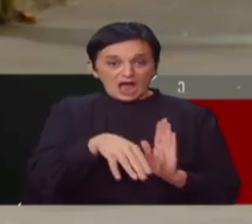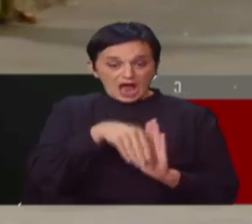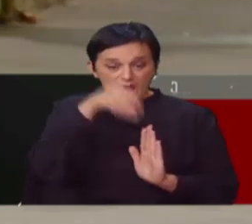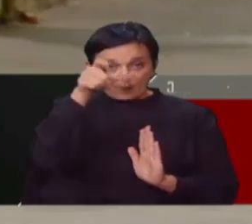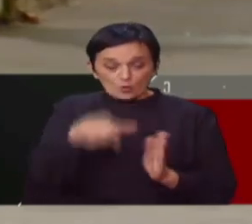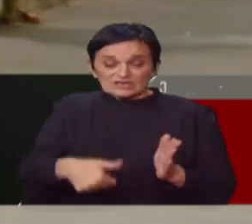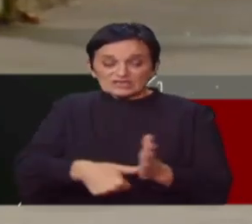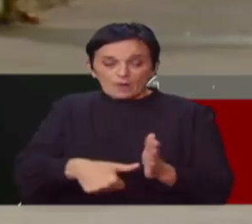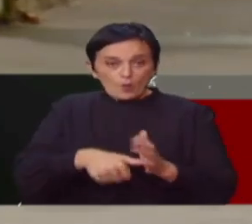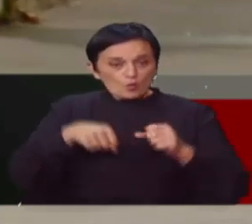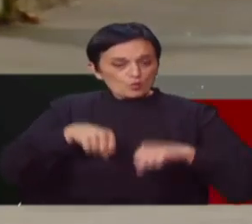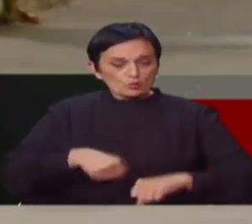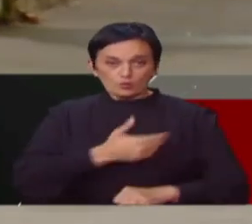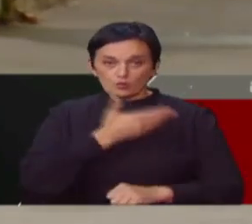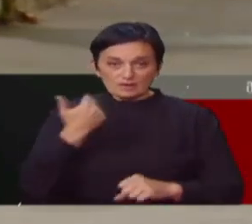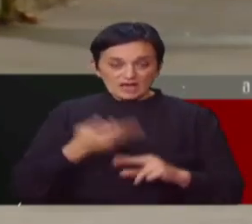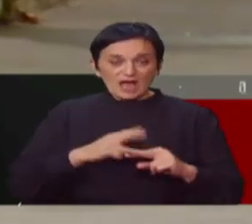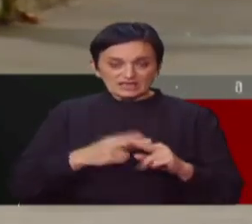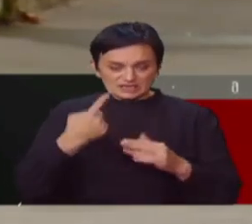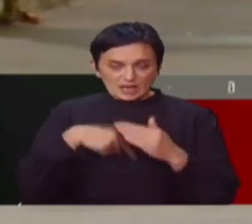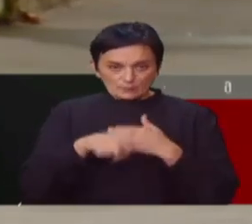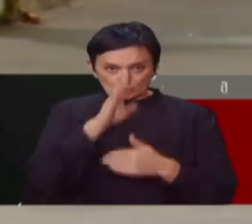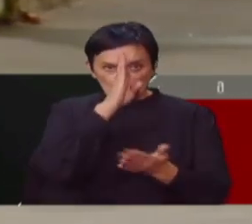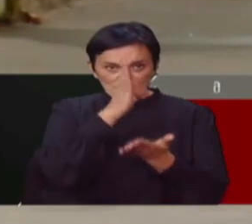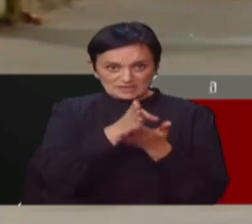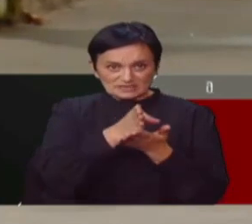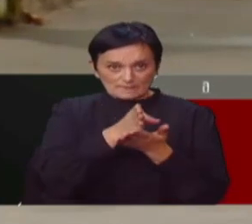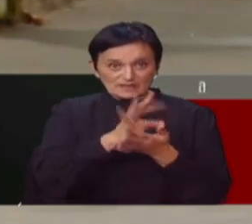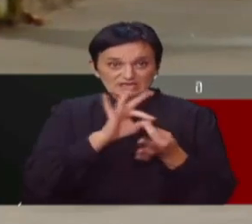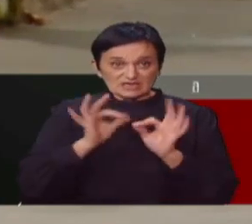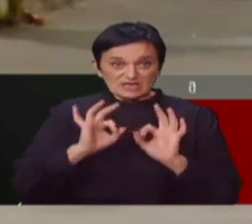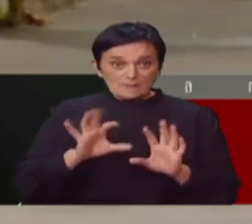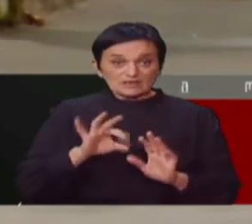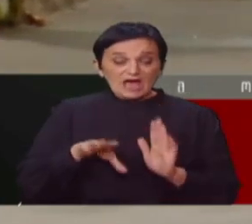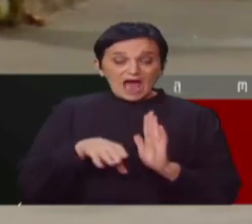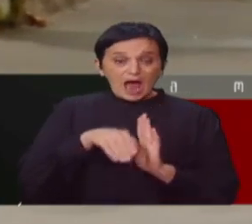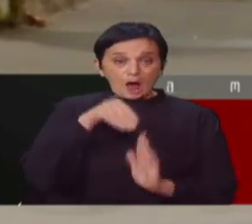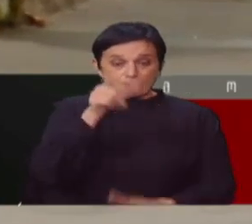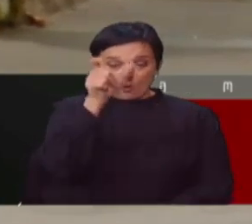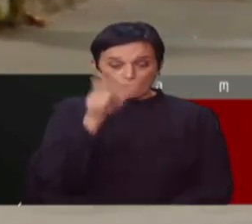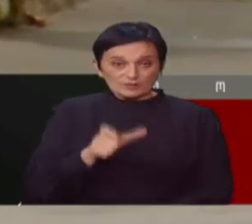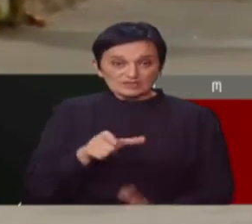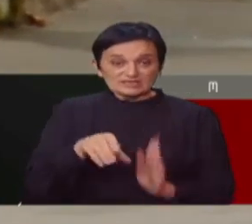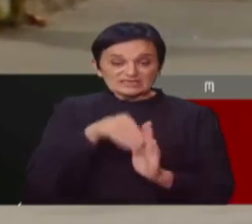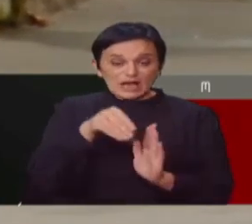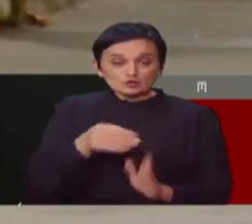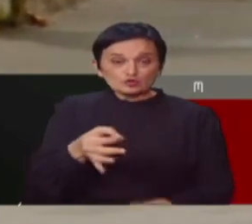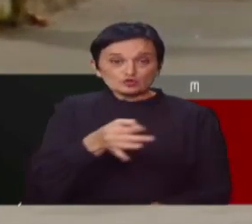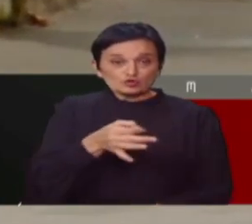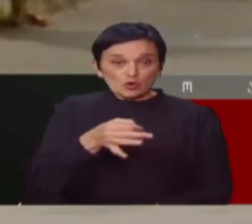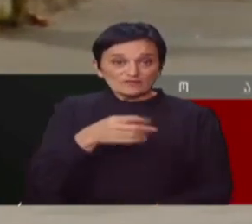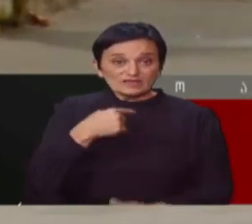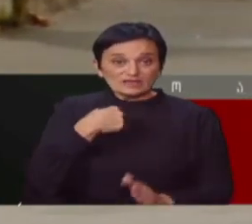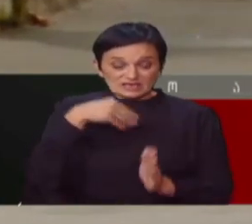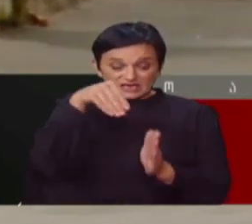ამომრჩეველზე დახმარების უფლება და აქედან გამომდინარე პირდაპირ განმარტავ მე ამომრჩეველს საარჩევნო უბანზე, ანუ კეჭისხის